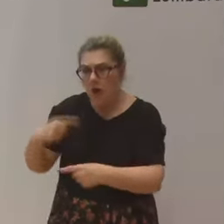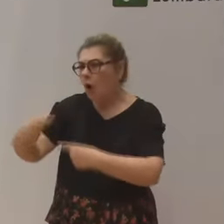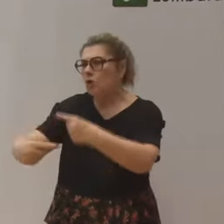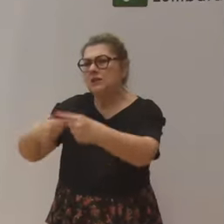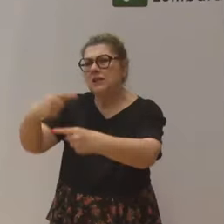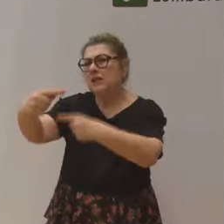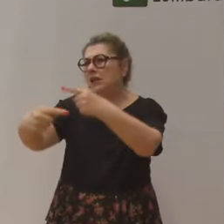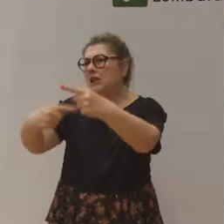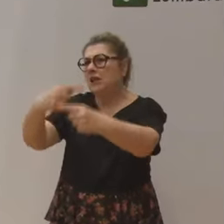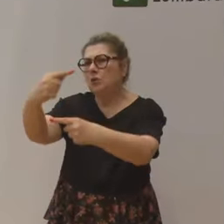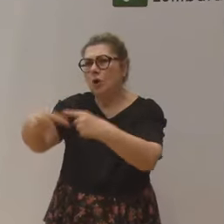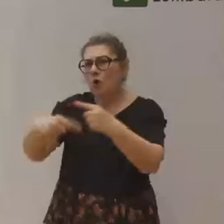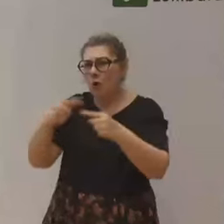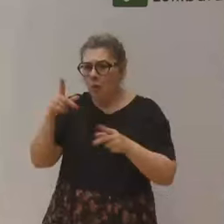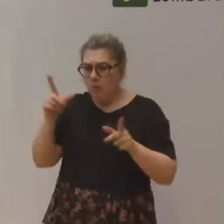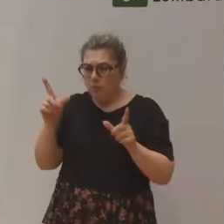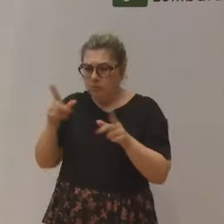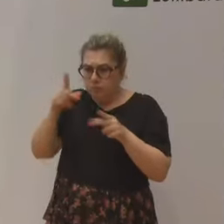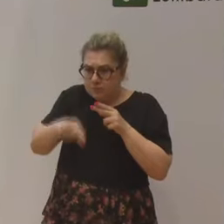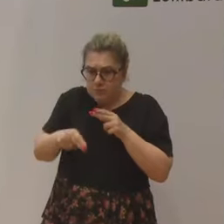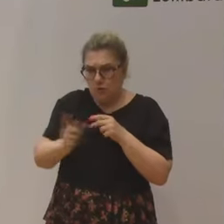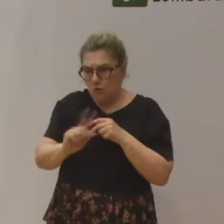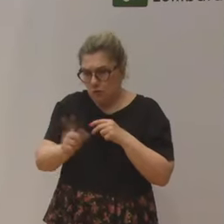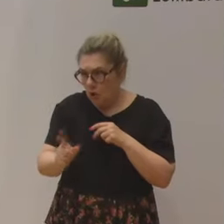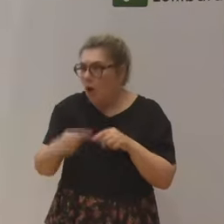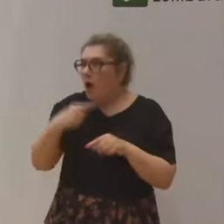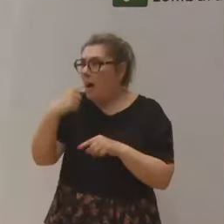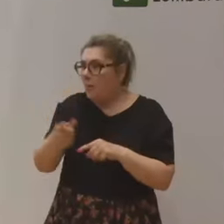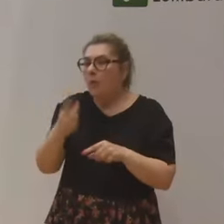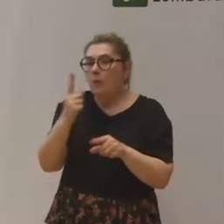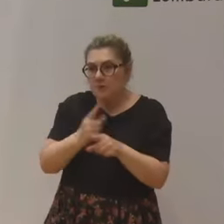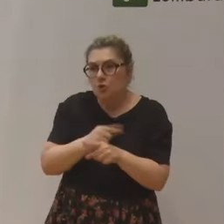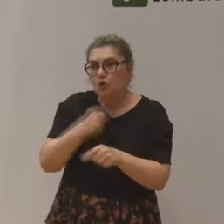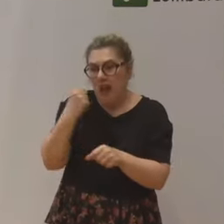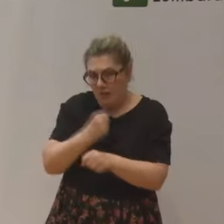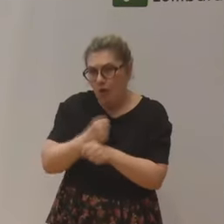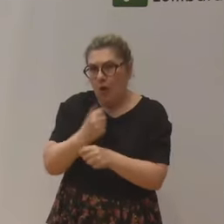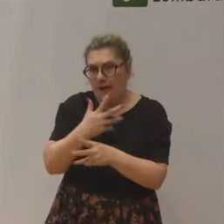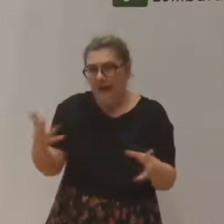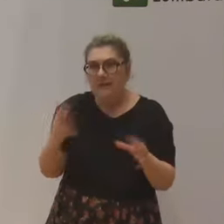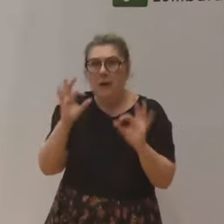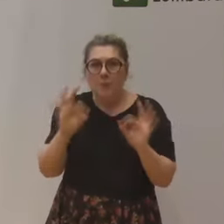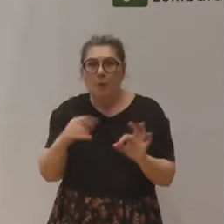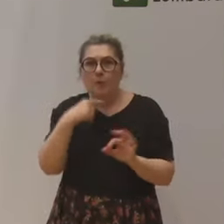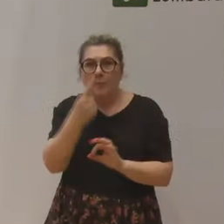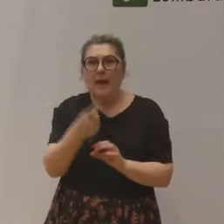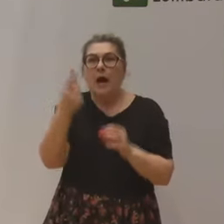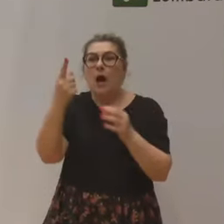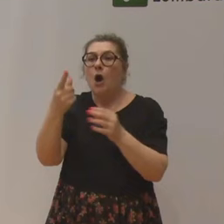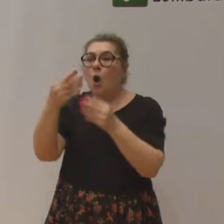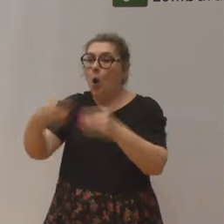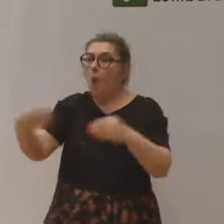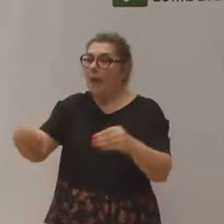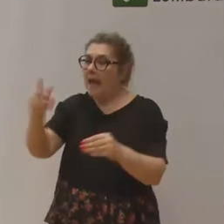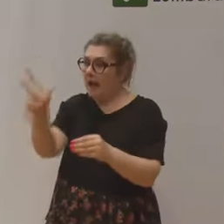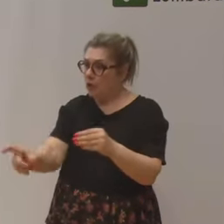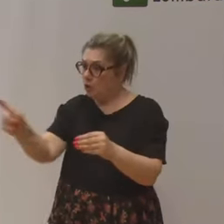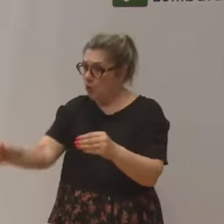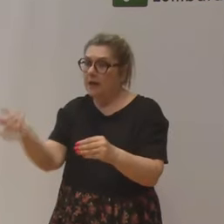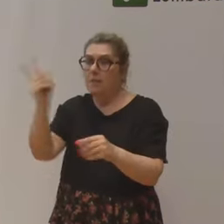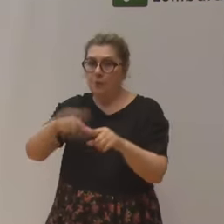insomma, perché sicuramente c'è un lavoro ancora di grande lena che deve essere fatto nei confronti sia degli operatori, ma che nei